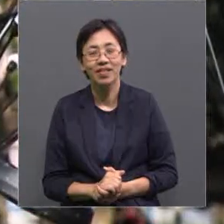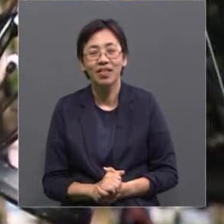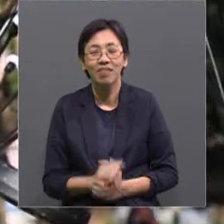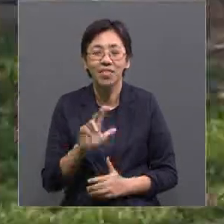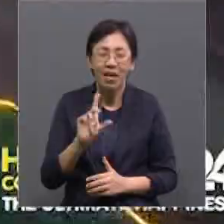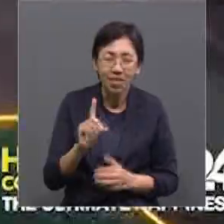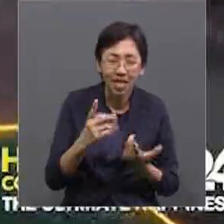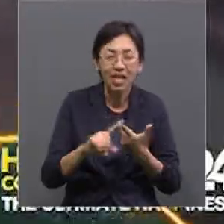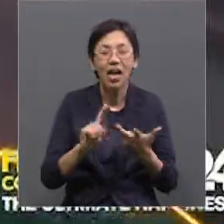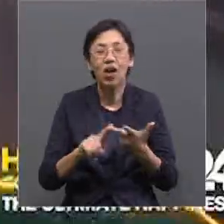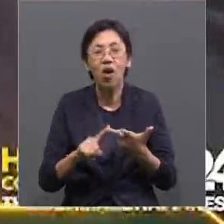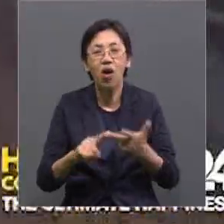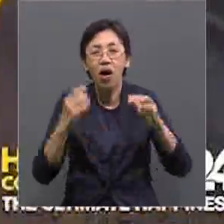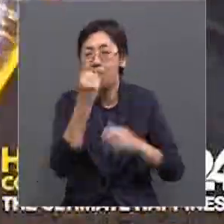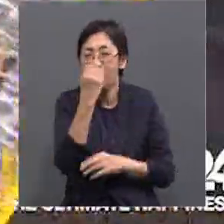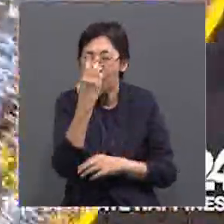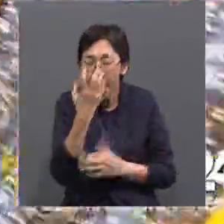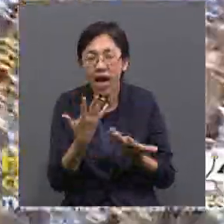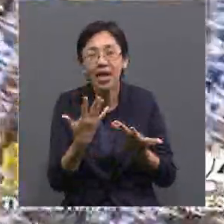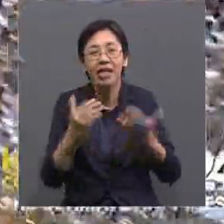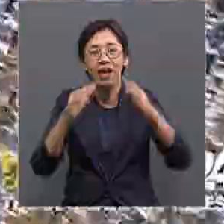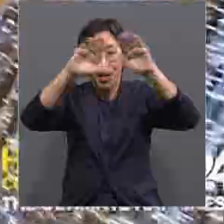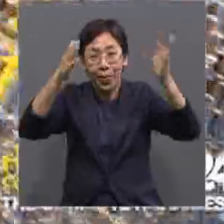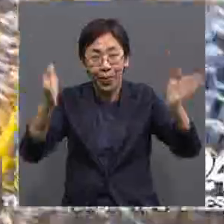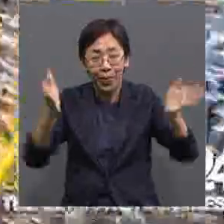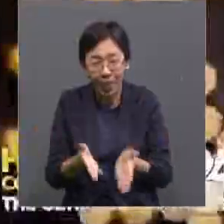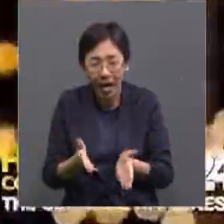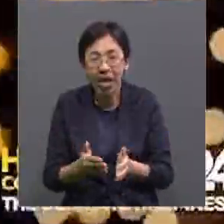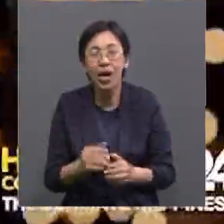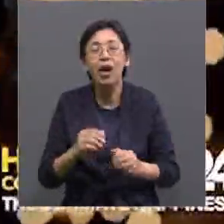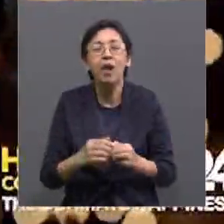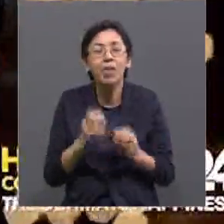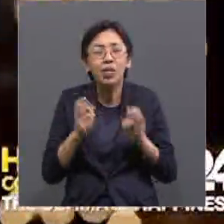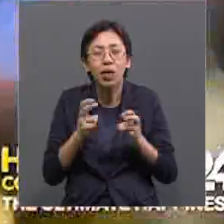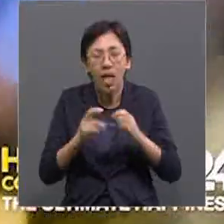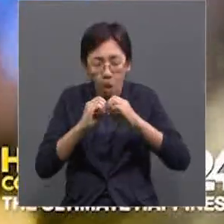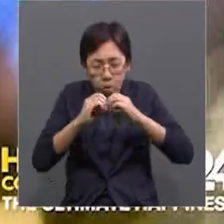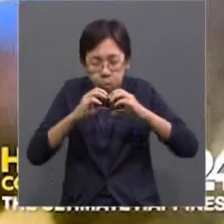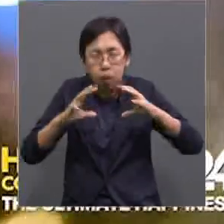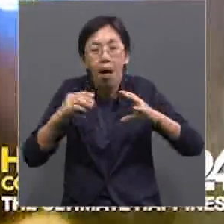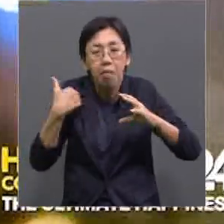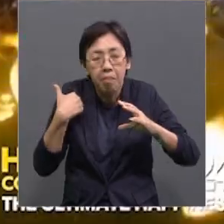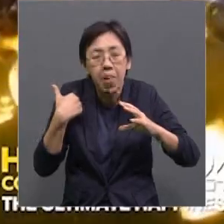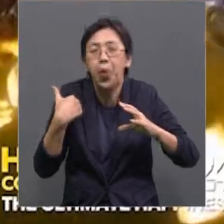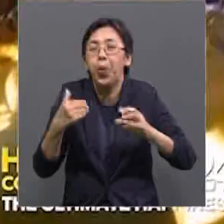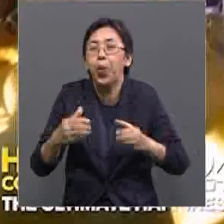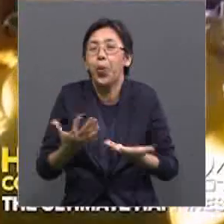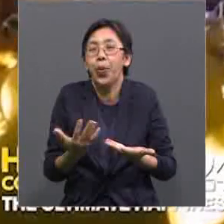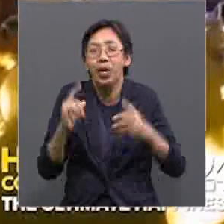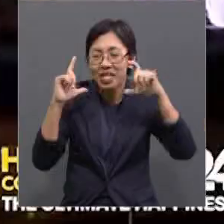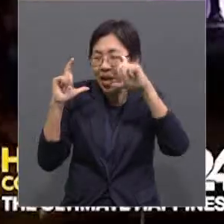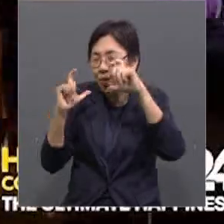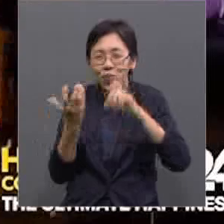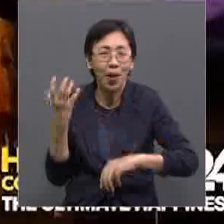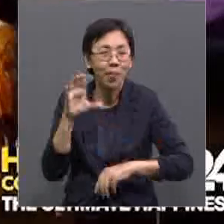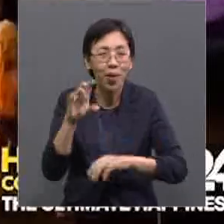LED Mapping การประดับดอกไม้ไฟ Giant Landmark และตุ๊กตาเป่าลมยักษ์สีสันเนี่ยต้องบอกว่าสดใสตัวใหญ่ค่ะเมื่อถ่ายรูปลงโซเ